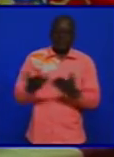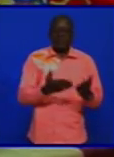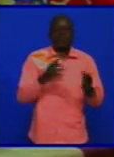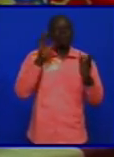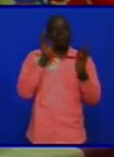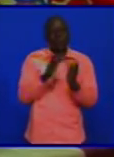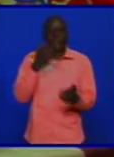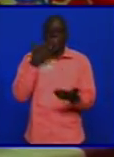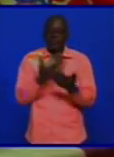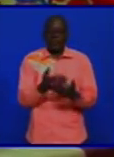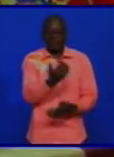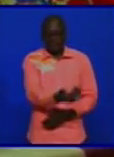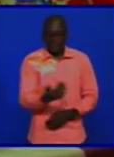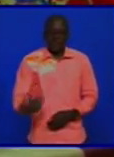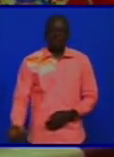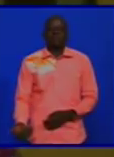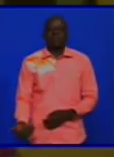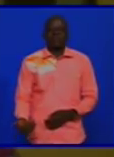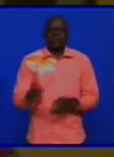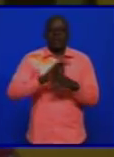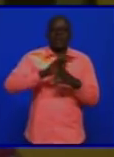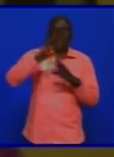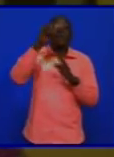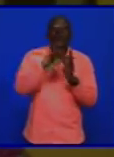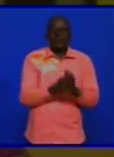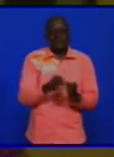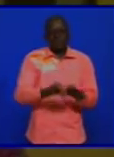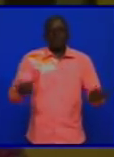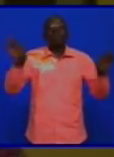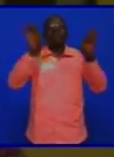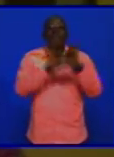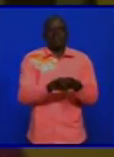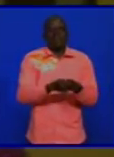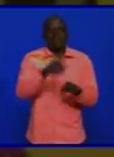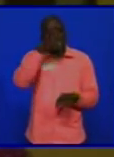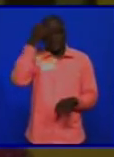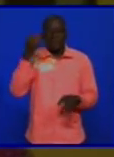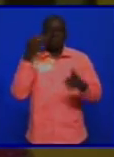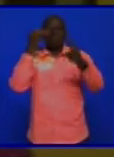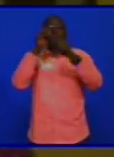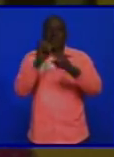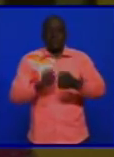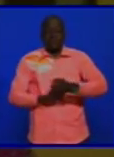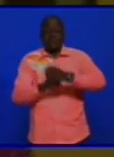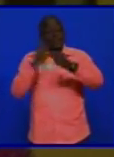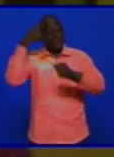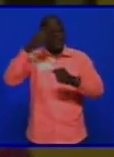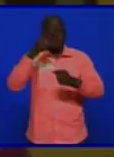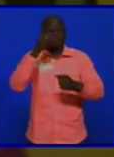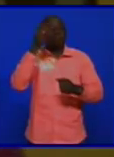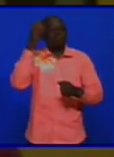bien-être des enfants. La formation de ce matin est très importante parce qu'elle vise la protection de l'allaitement qui